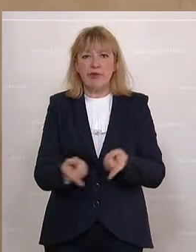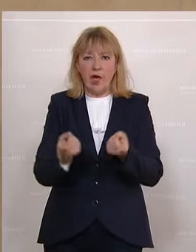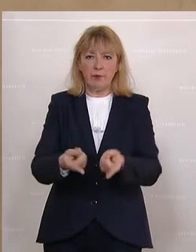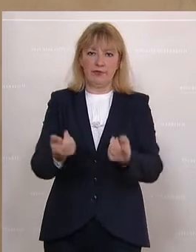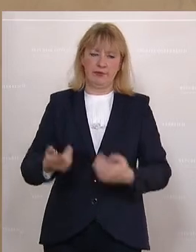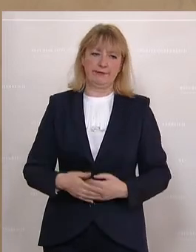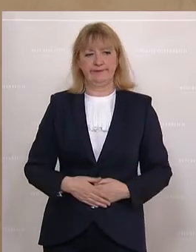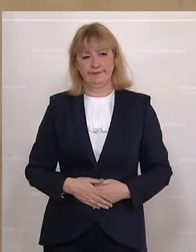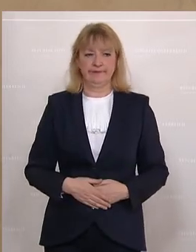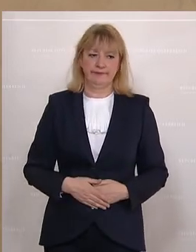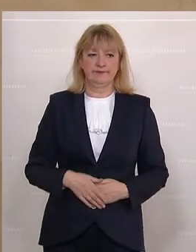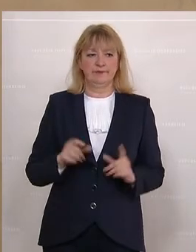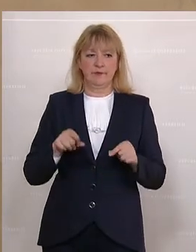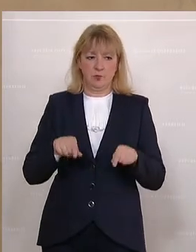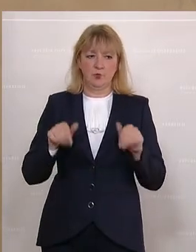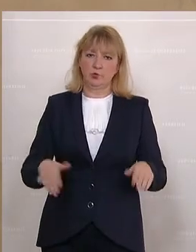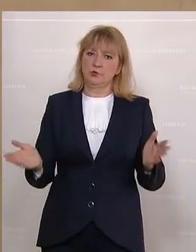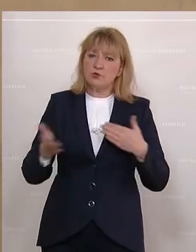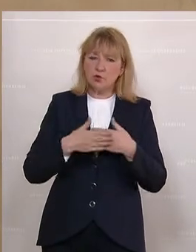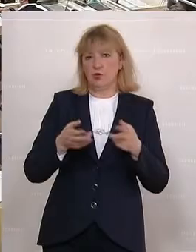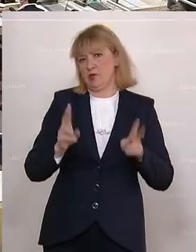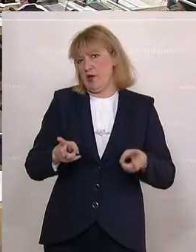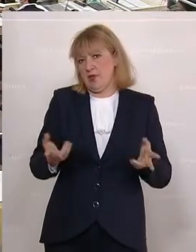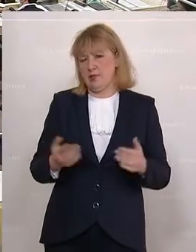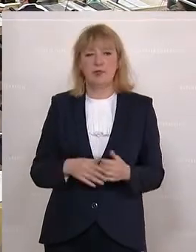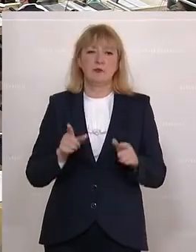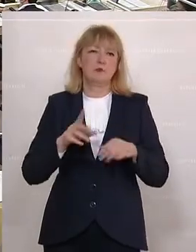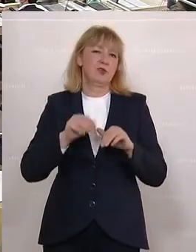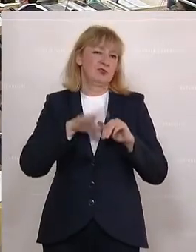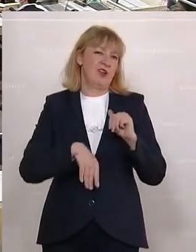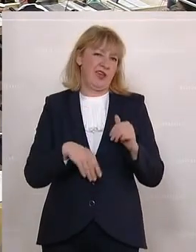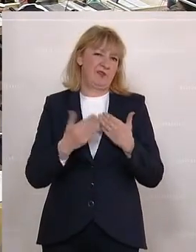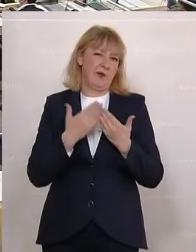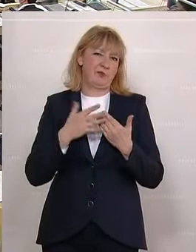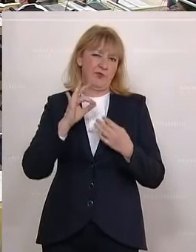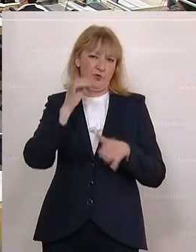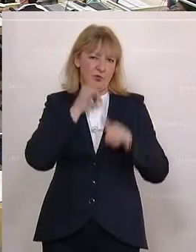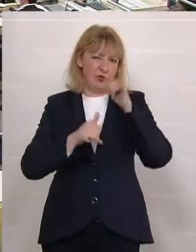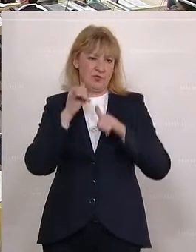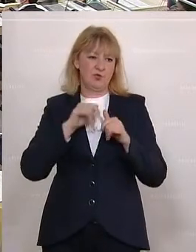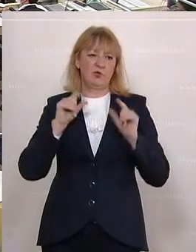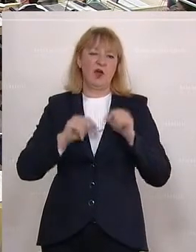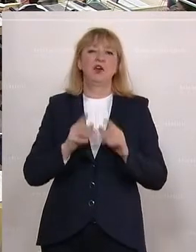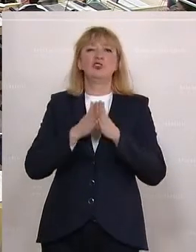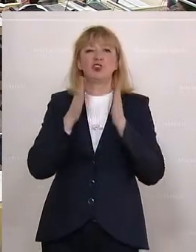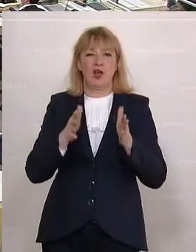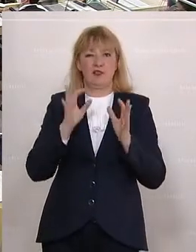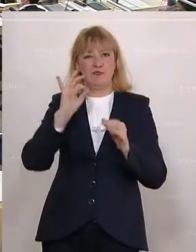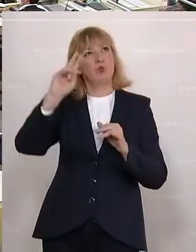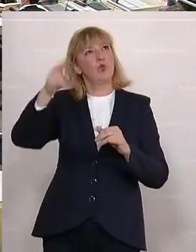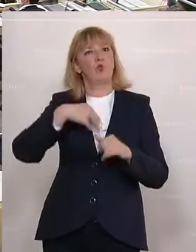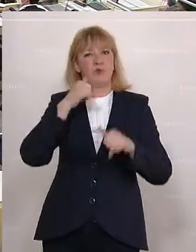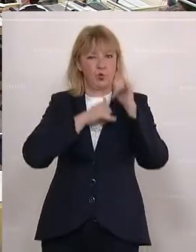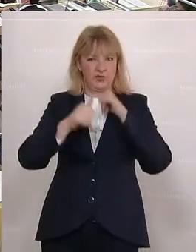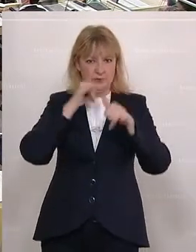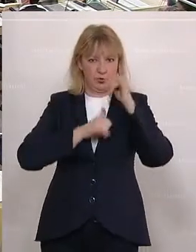diese müssen auch geschlossen werden können sie gehen ein schlechtes beispiel für den tourismus und fallen schädigt sie den ruf des tourismus und